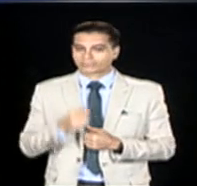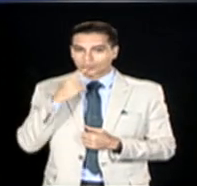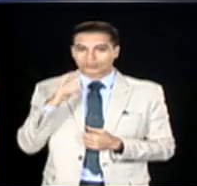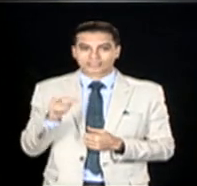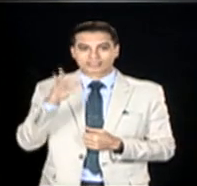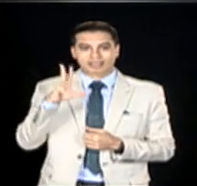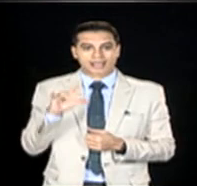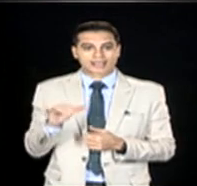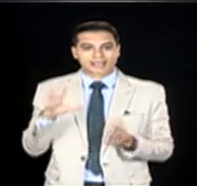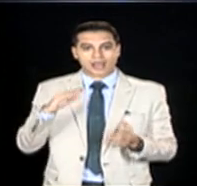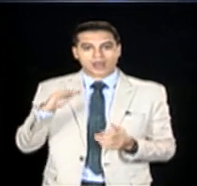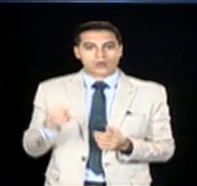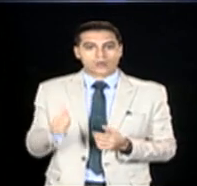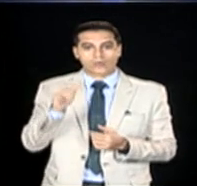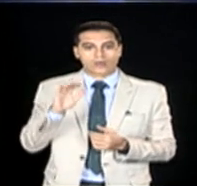خاطئة.